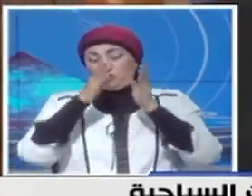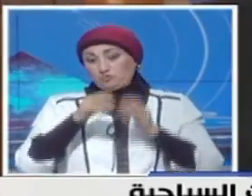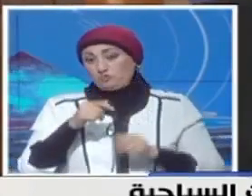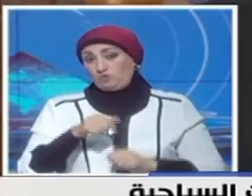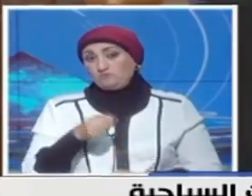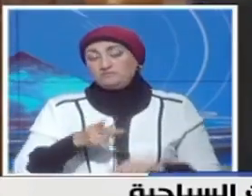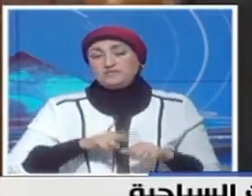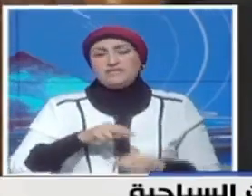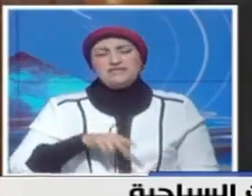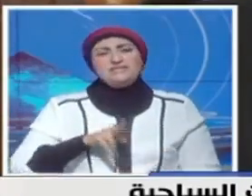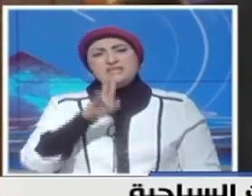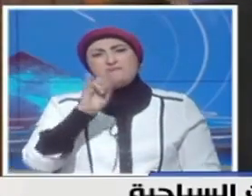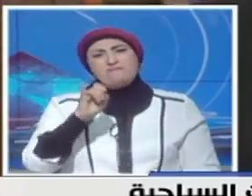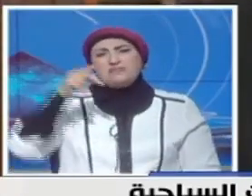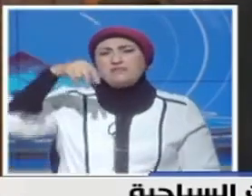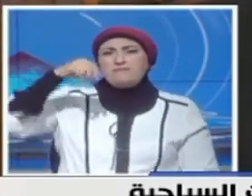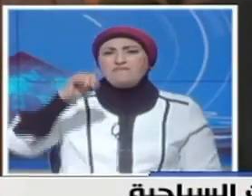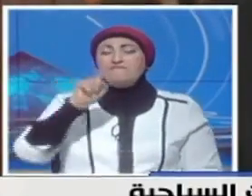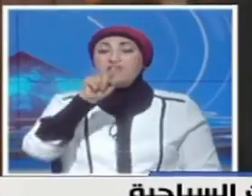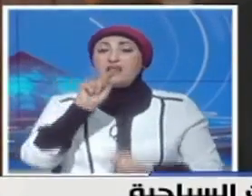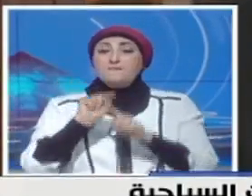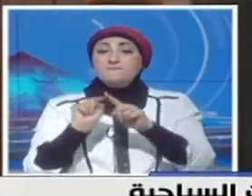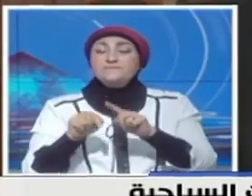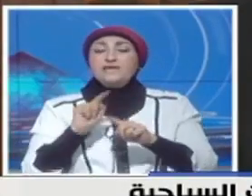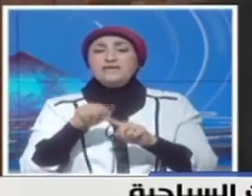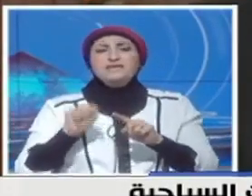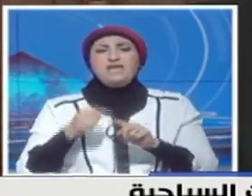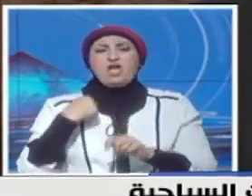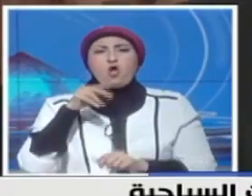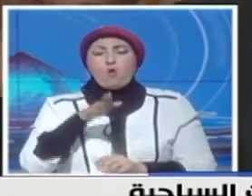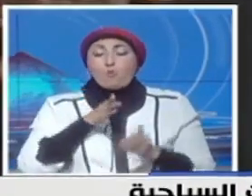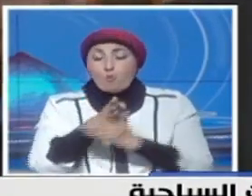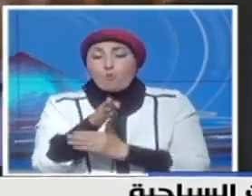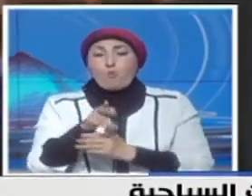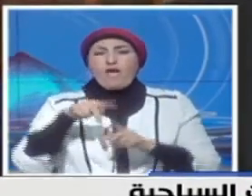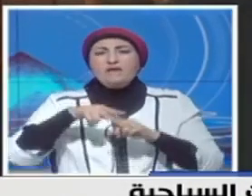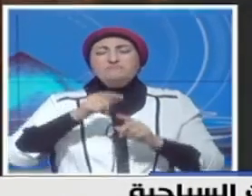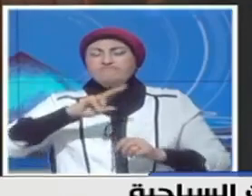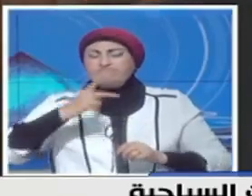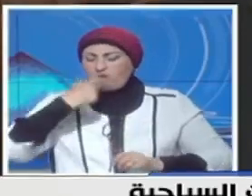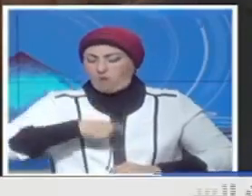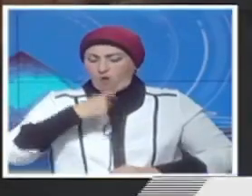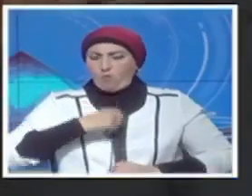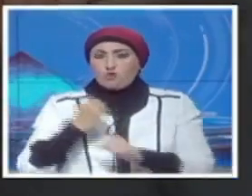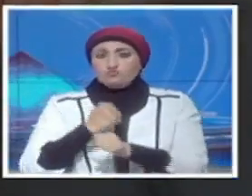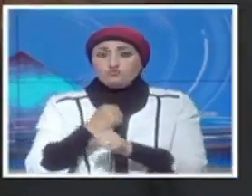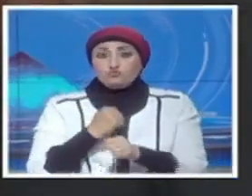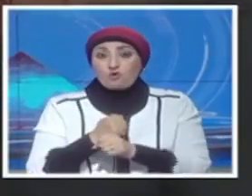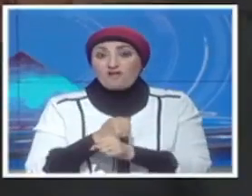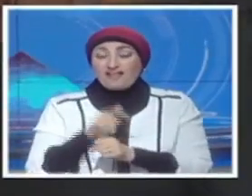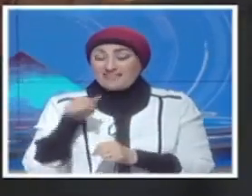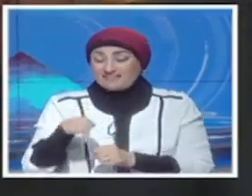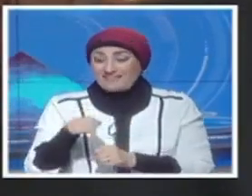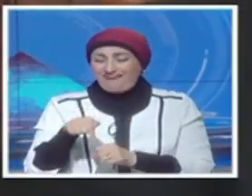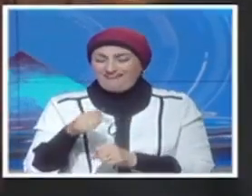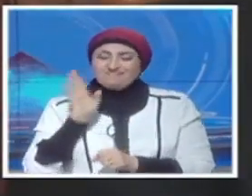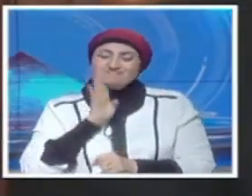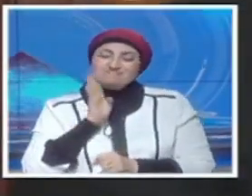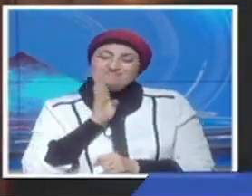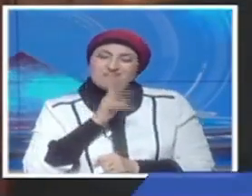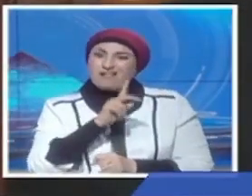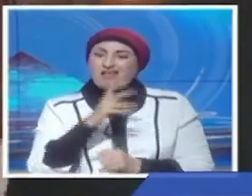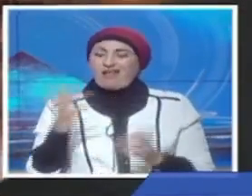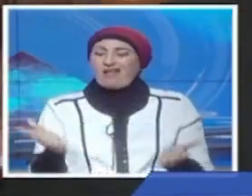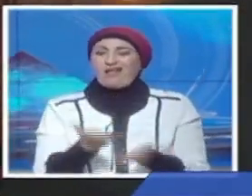بنسبه 70% او 80% جوه الاندستري بتاعت الفود اند بافريج اولاد شغالين، ولكن مش شغالين بشكل اكاديميك، هو